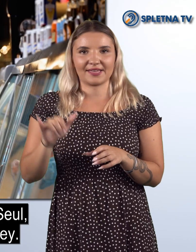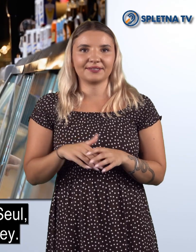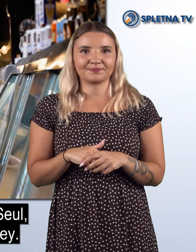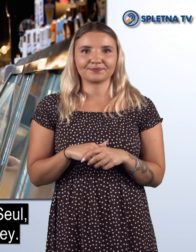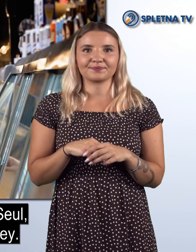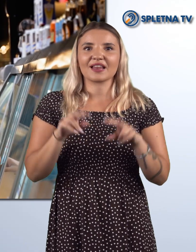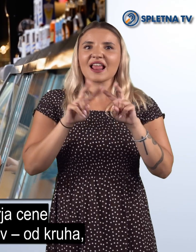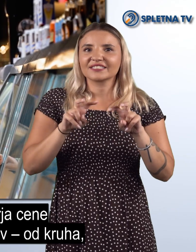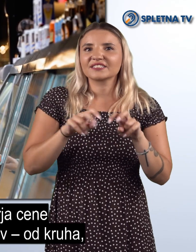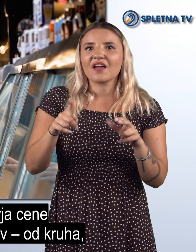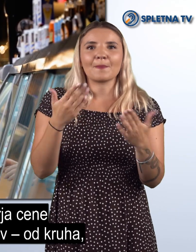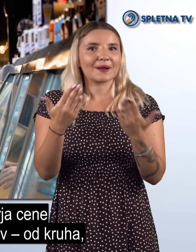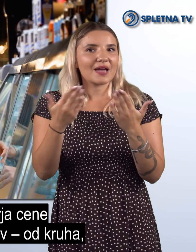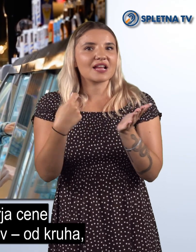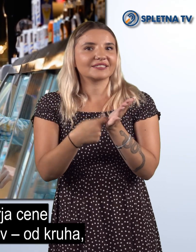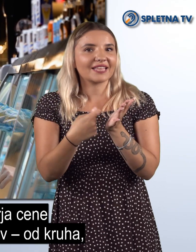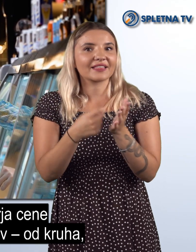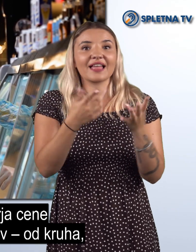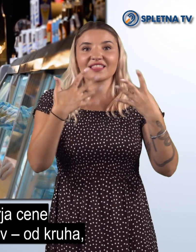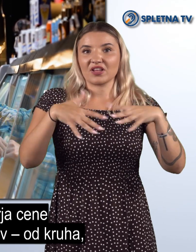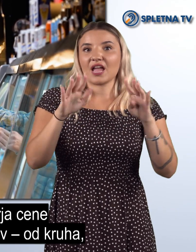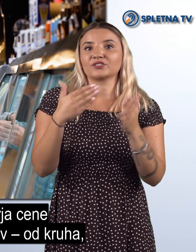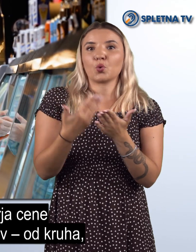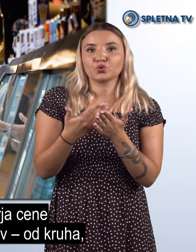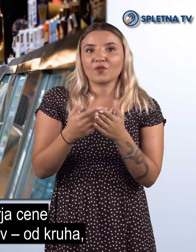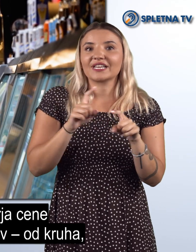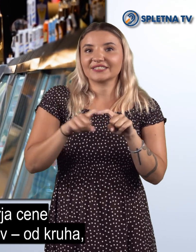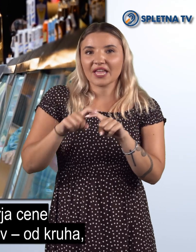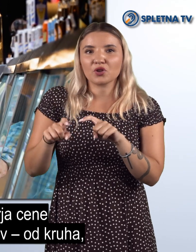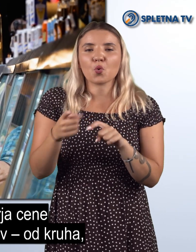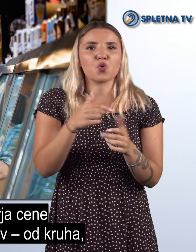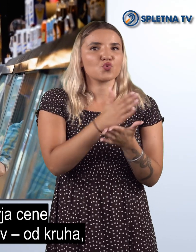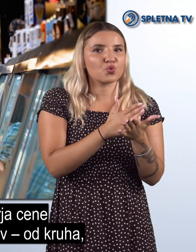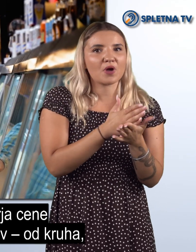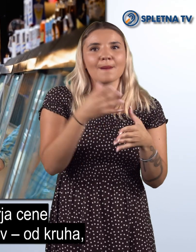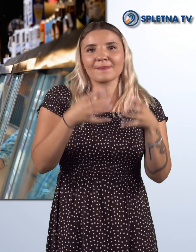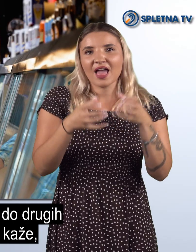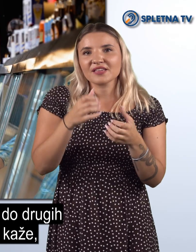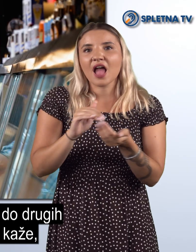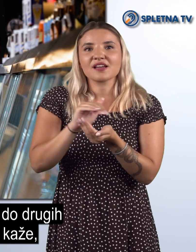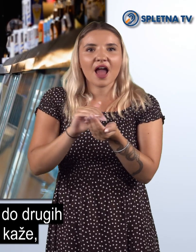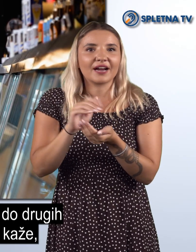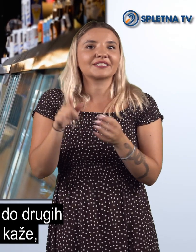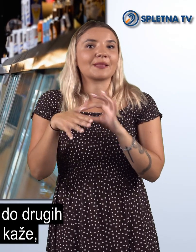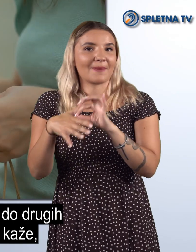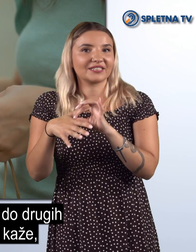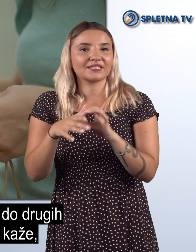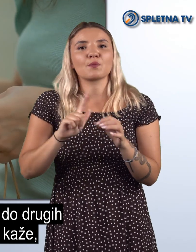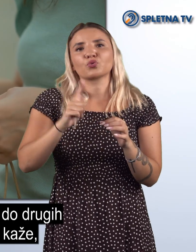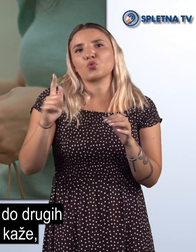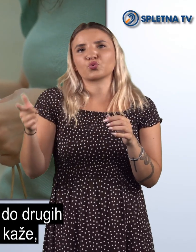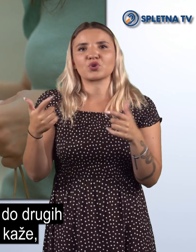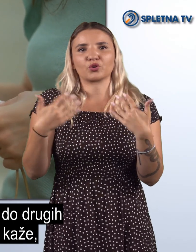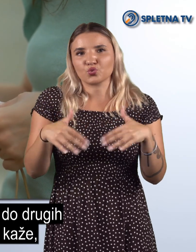Sydney. Raziskava primerja cene 19 osnovnih izdelkov, od kruha, mleka, jajc in mesa